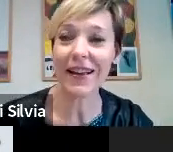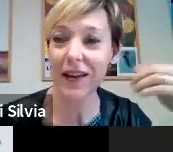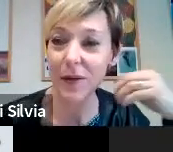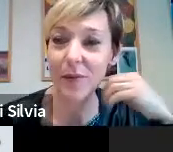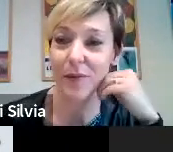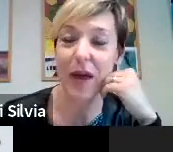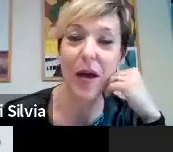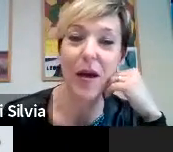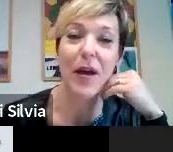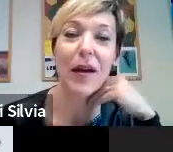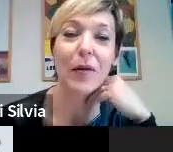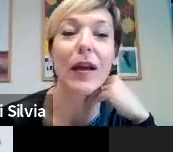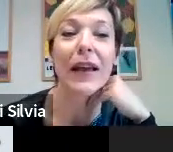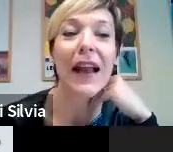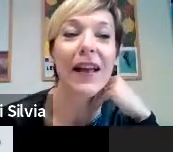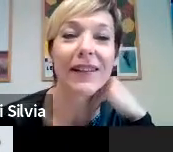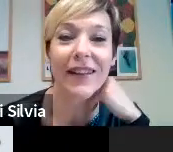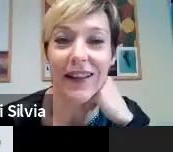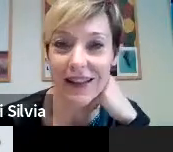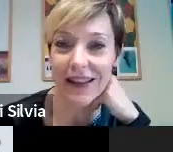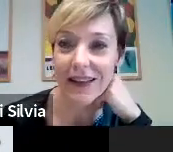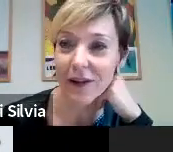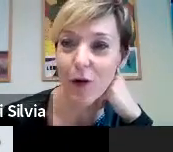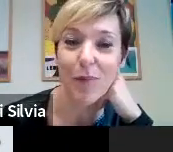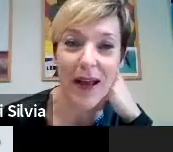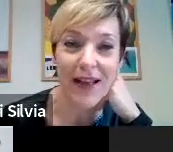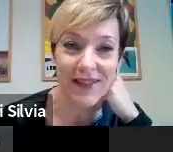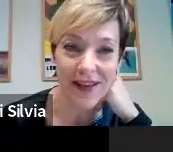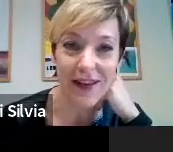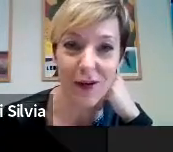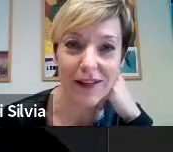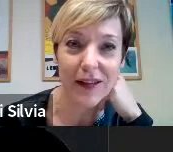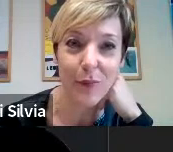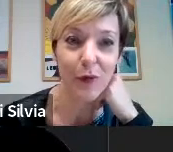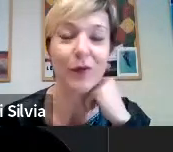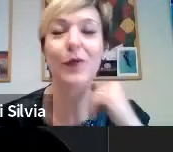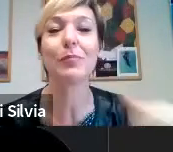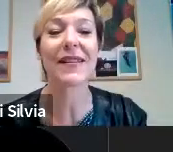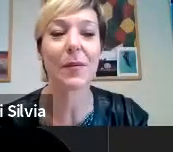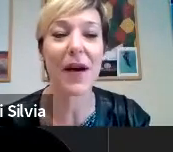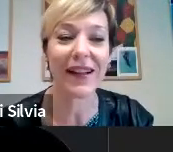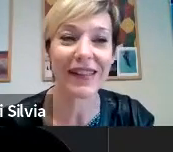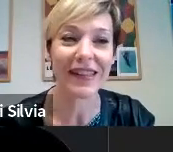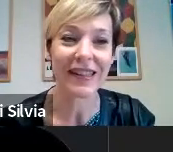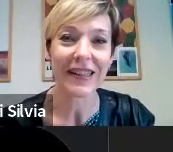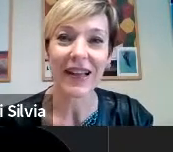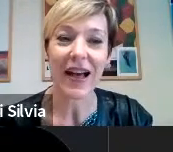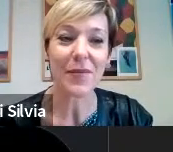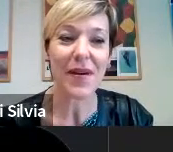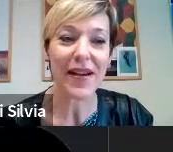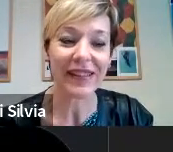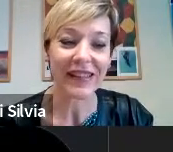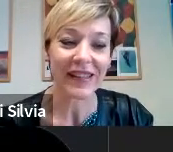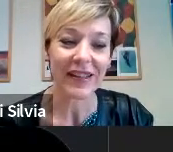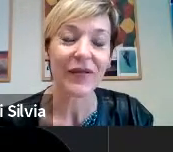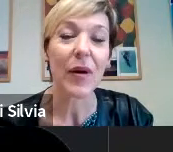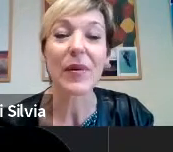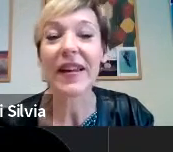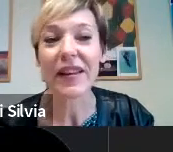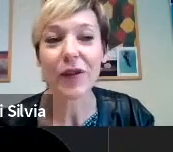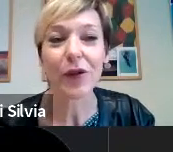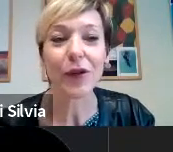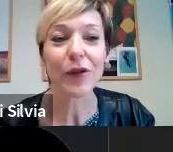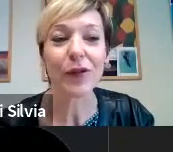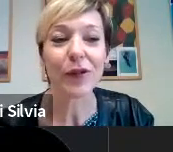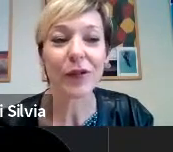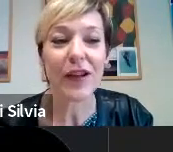materia è grande, è complessa e il tempo non basta mai, ahimè. Va